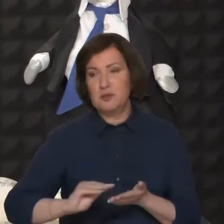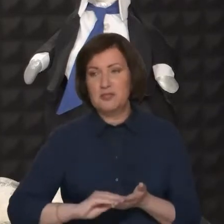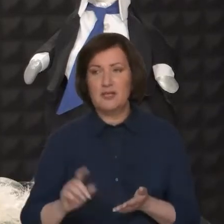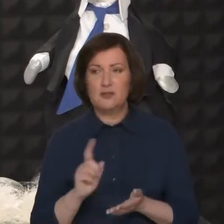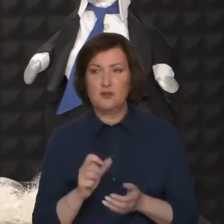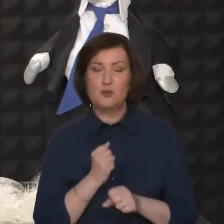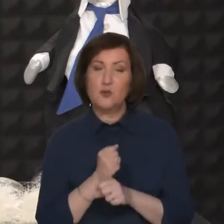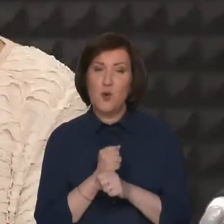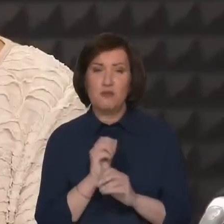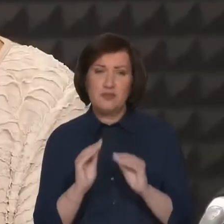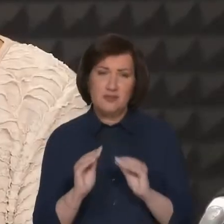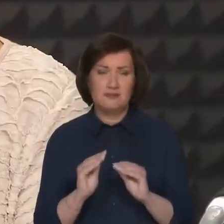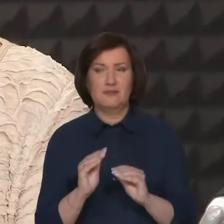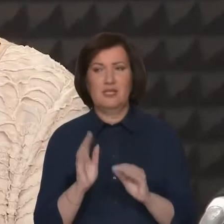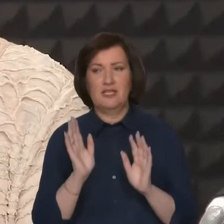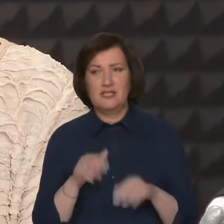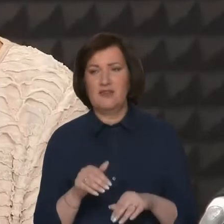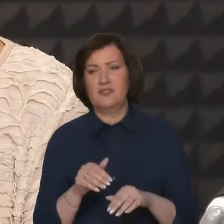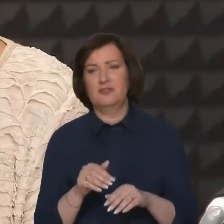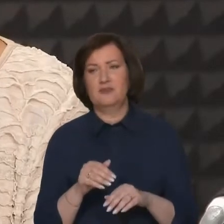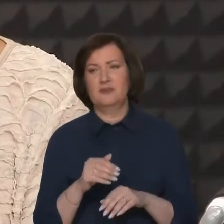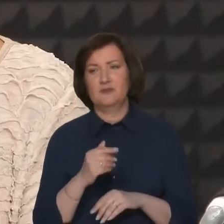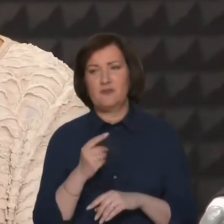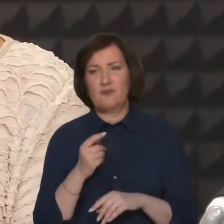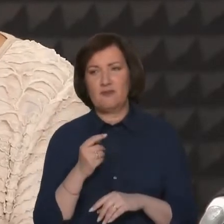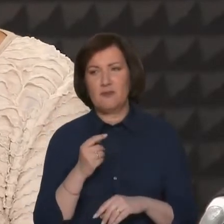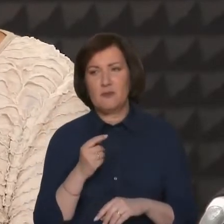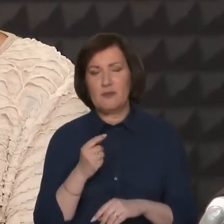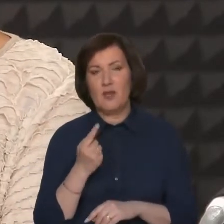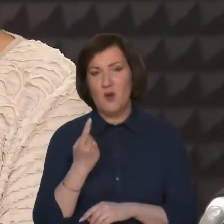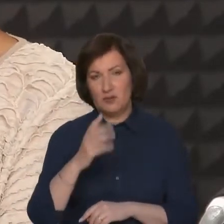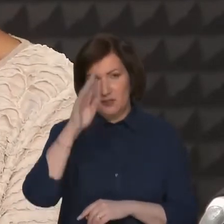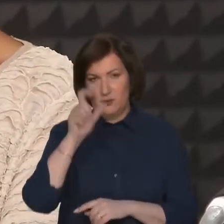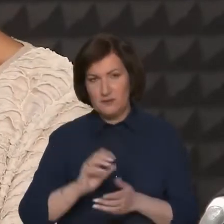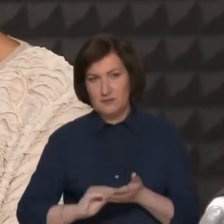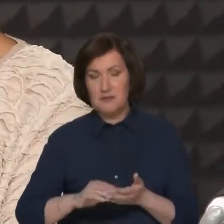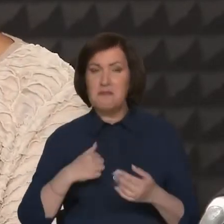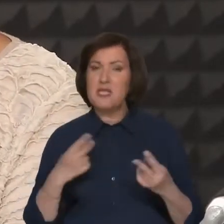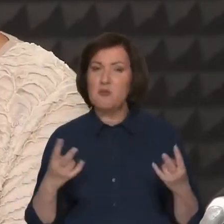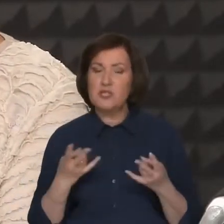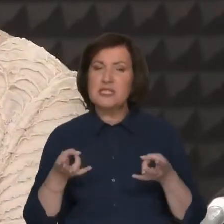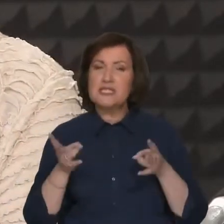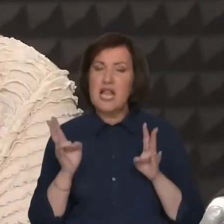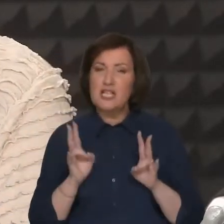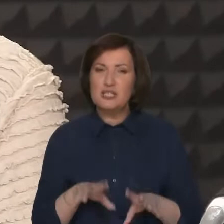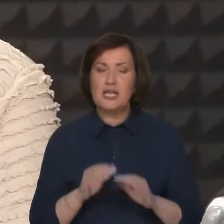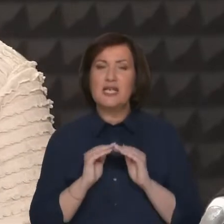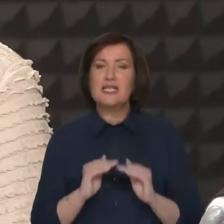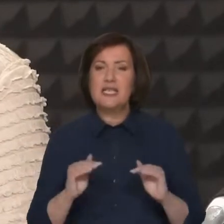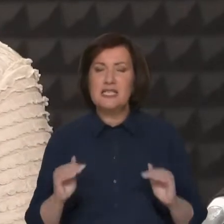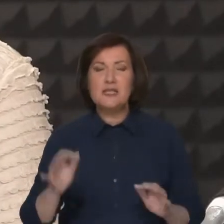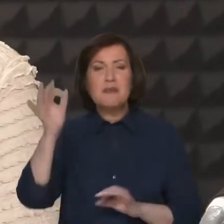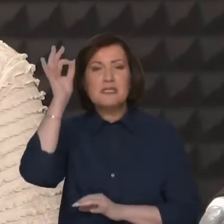що зробіть. Навіть один чоловік написав, що мені потрібно залишити